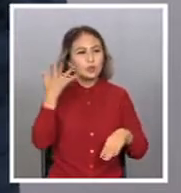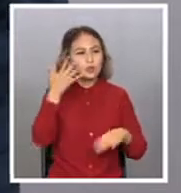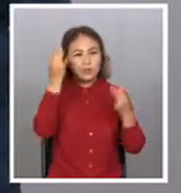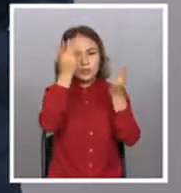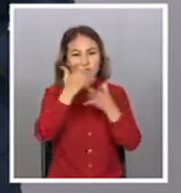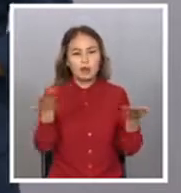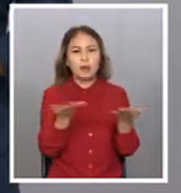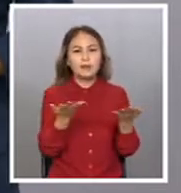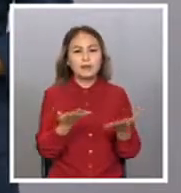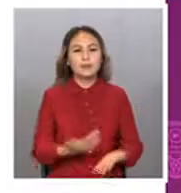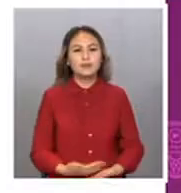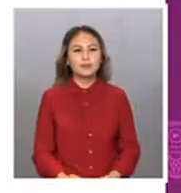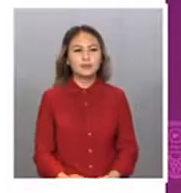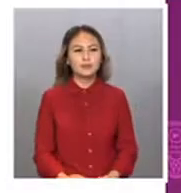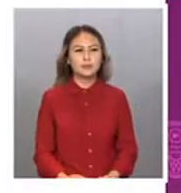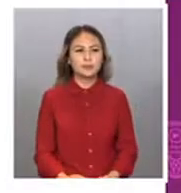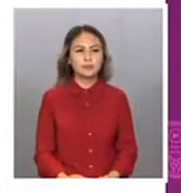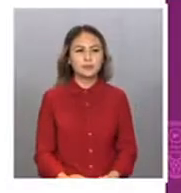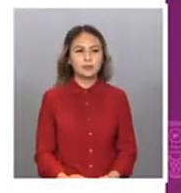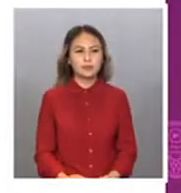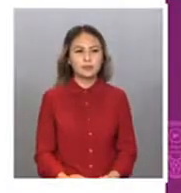кию мәдениеті қандай?